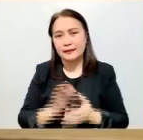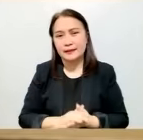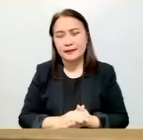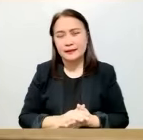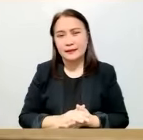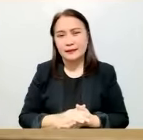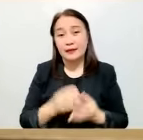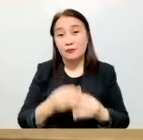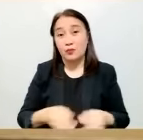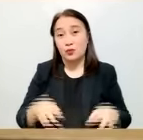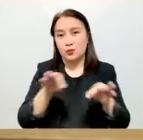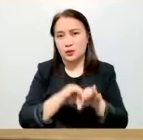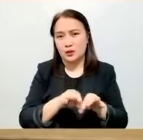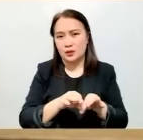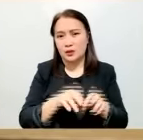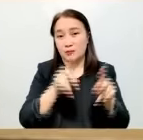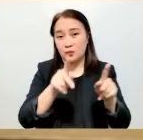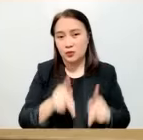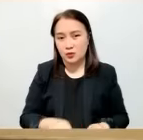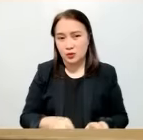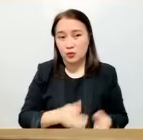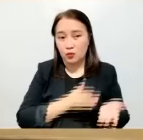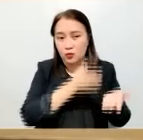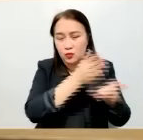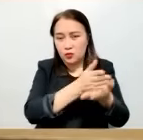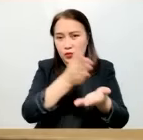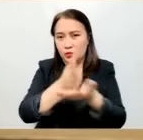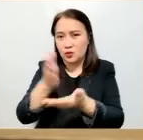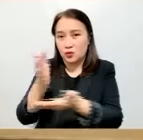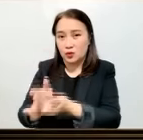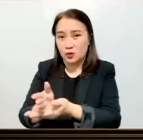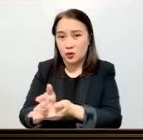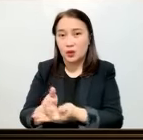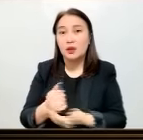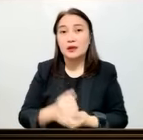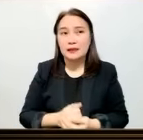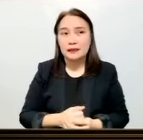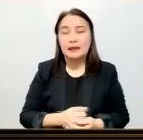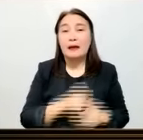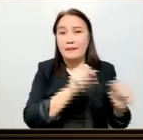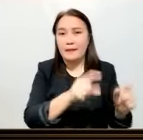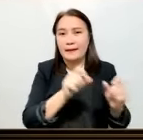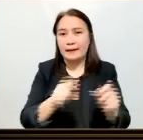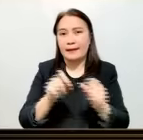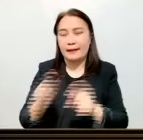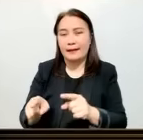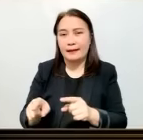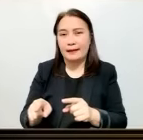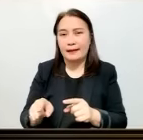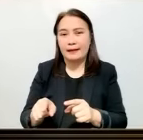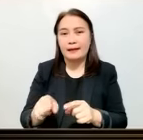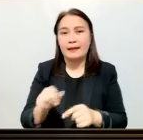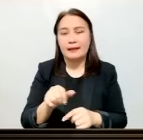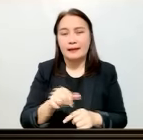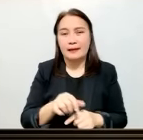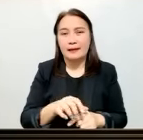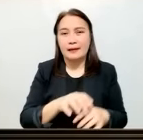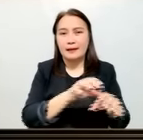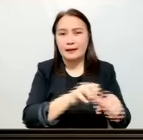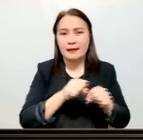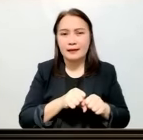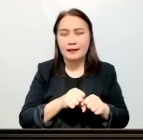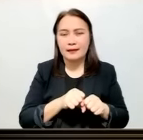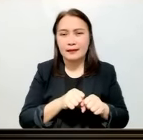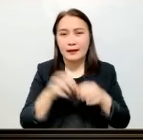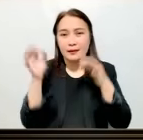Ang mga binabagsak niya dito yung mga street level na pusher dito sa barangay Batasan. Nabawi mula sa suspect ang ilang sachet ng shabu na